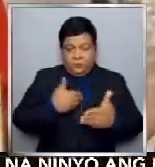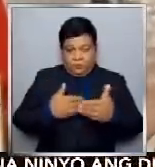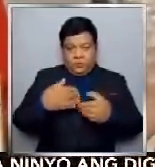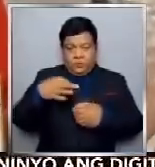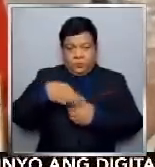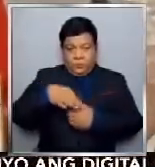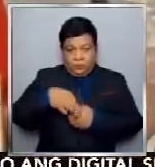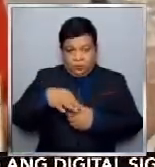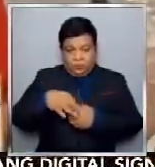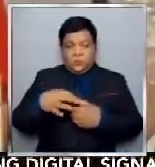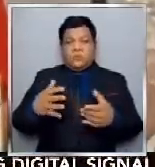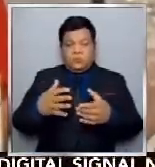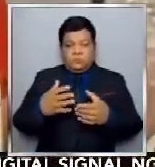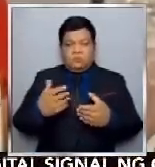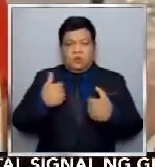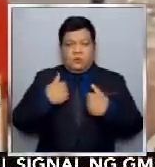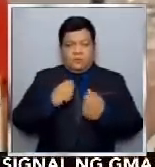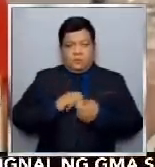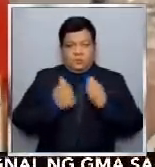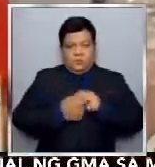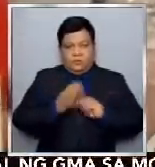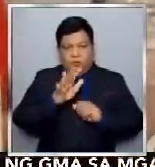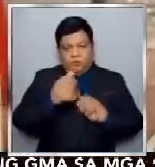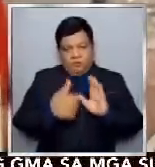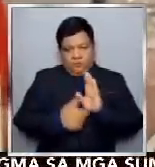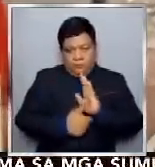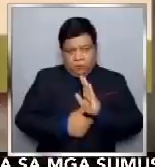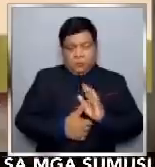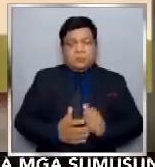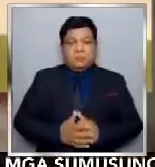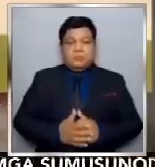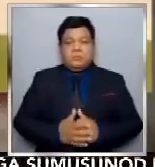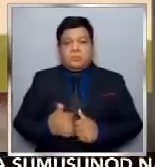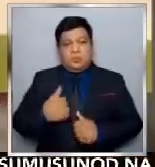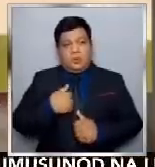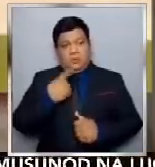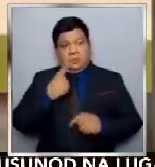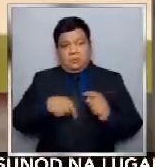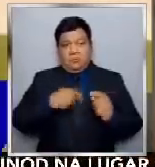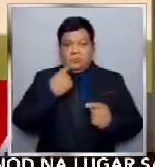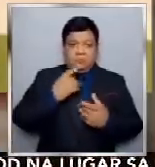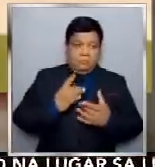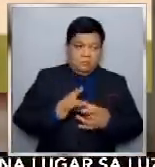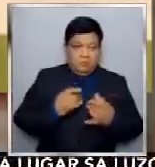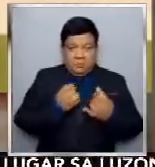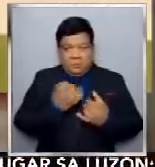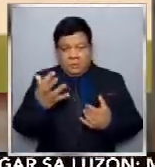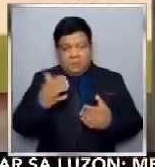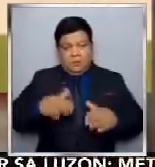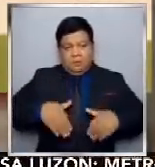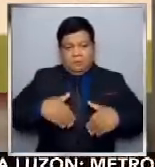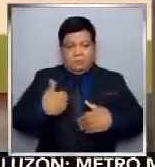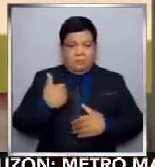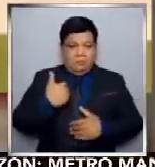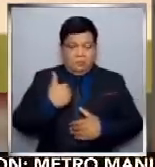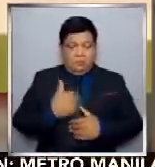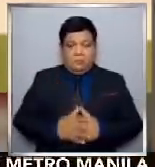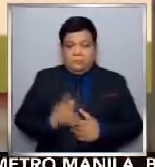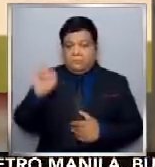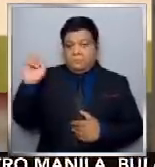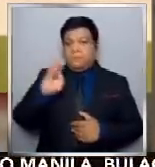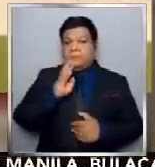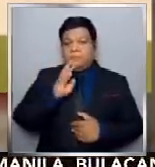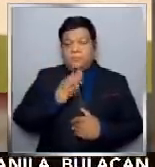kanilang boto. Kaya hindi ko masabi kaagad ngayon kung ilan. Meron kami ang dalawang objectives dito